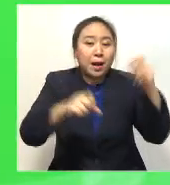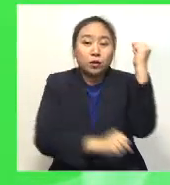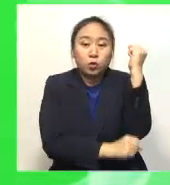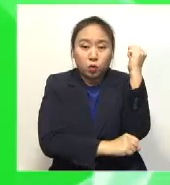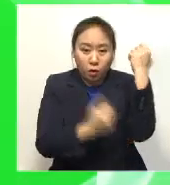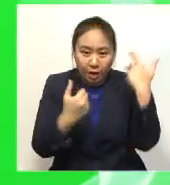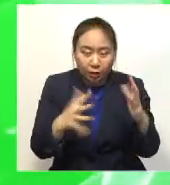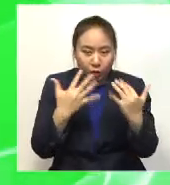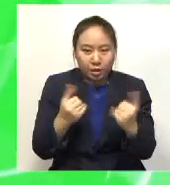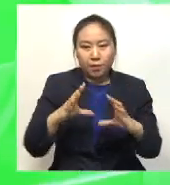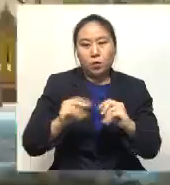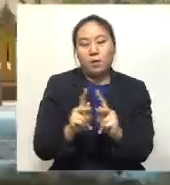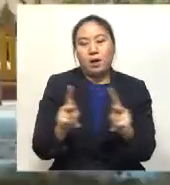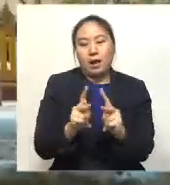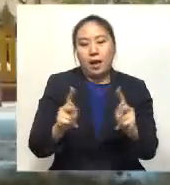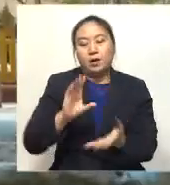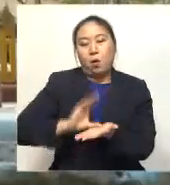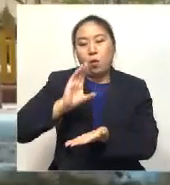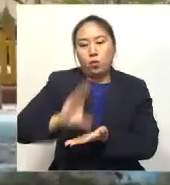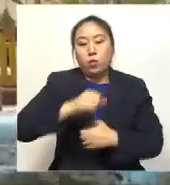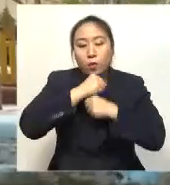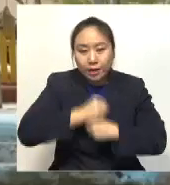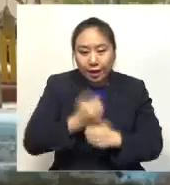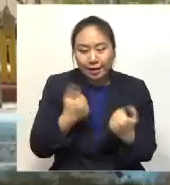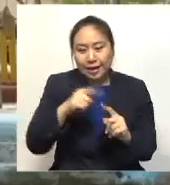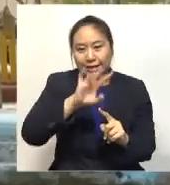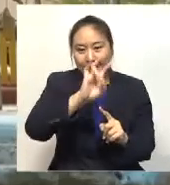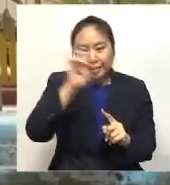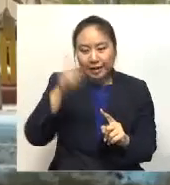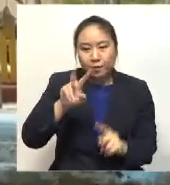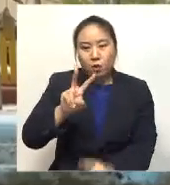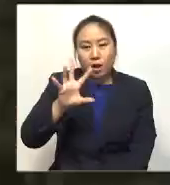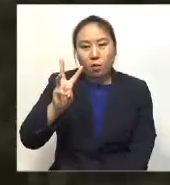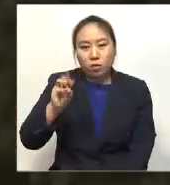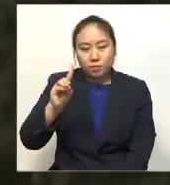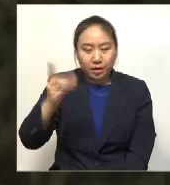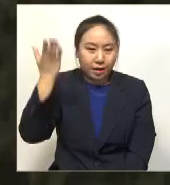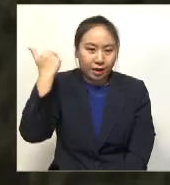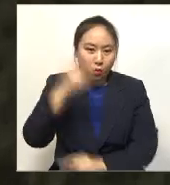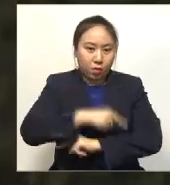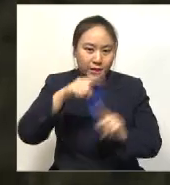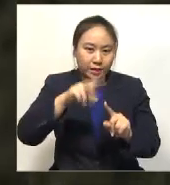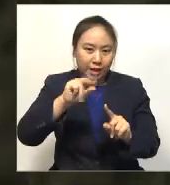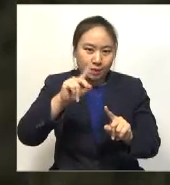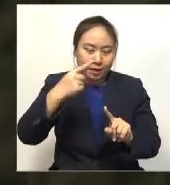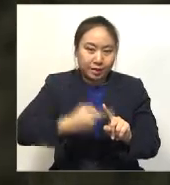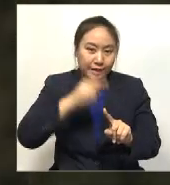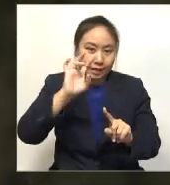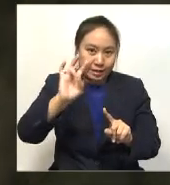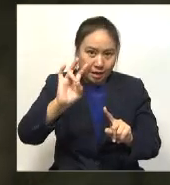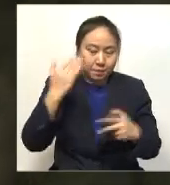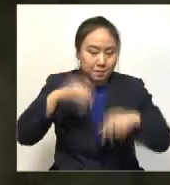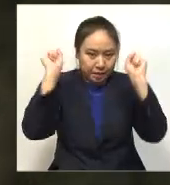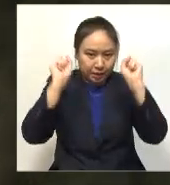ากการประชุมคณะกรรมการบริการกองทุนผู้สูงอายุครั้งที่7ทับ2561เมื่อวันที่31กรกฎาคม